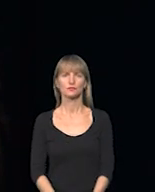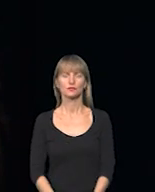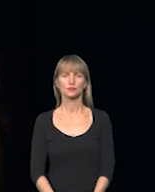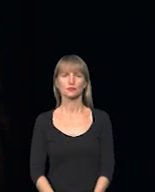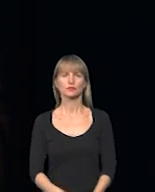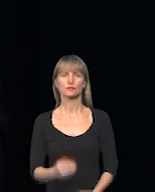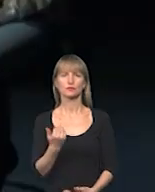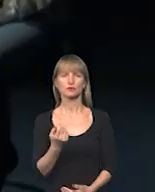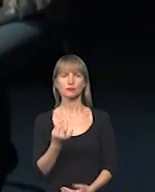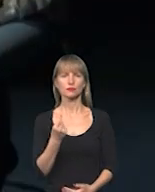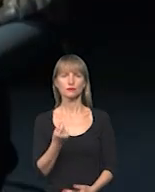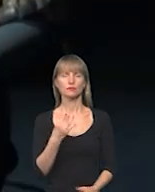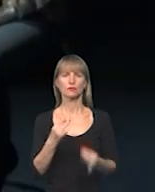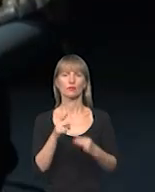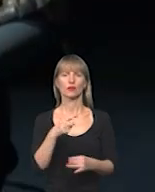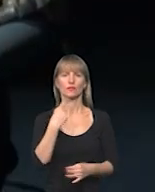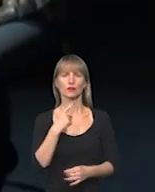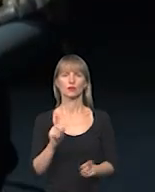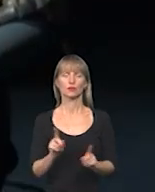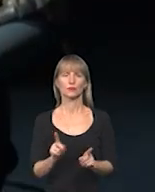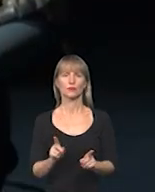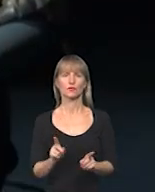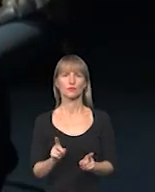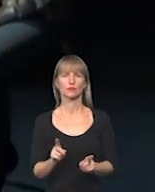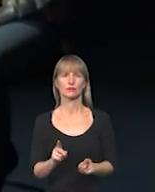Ми трошки поспілкувалися. Ви сказали, що